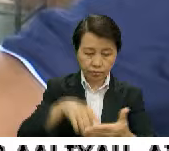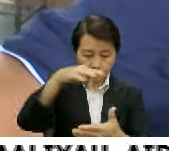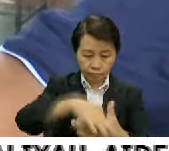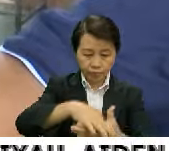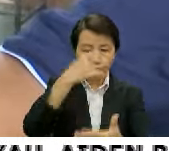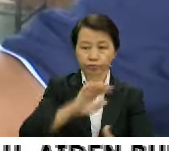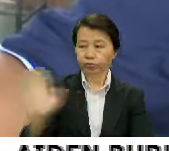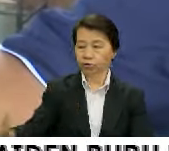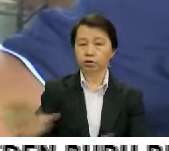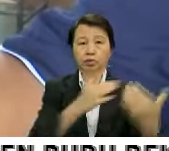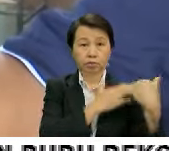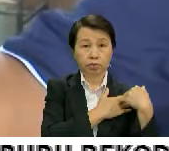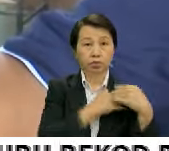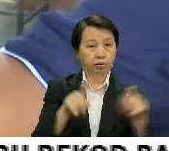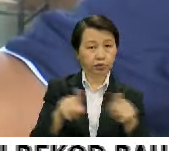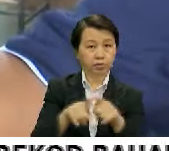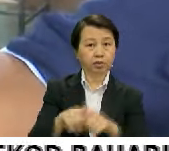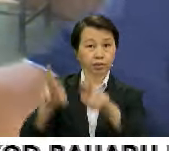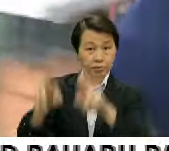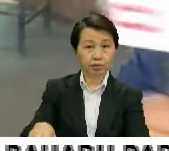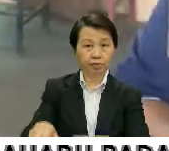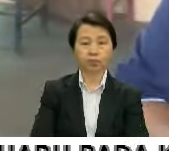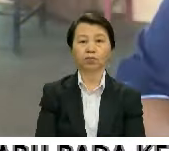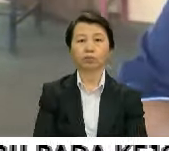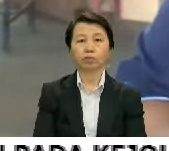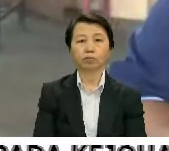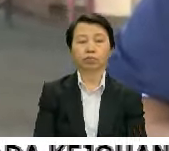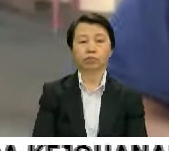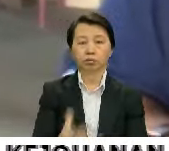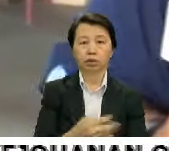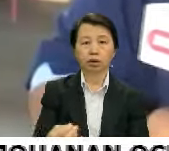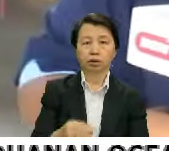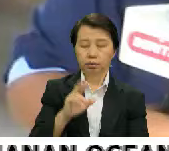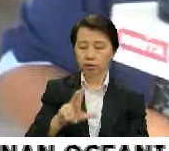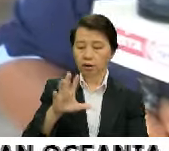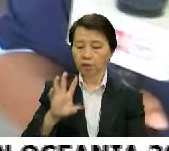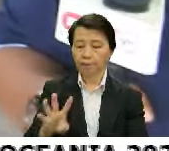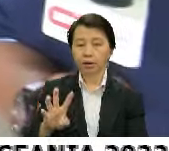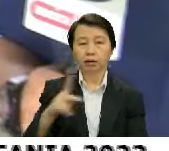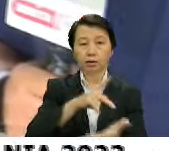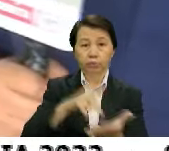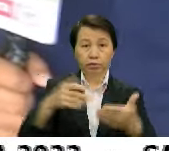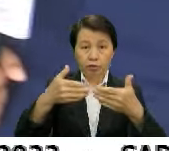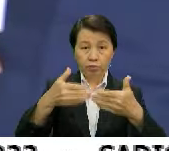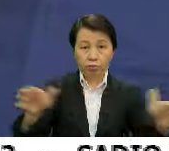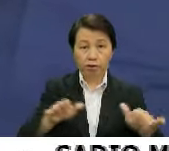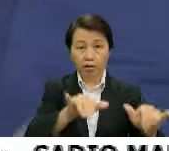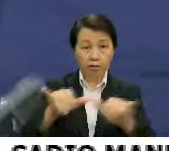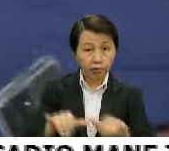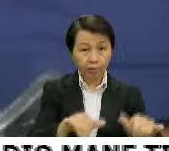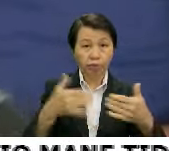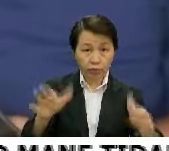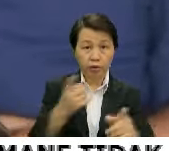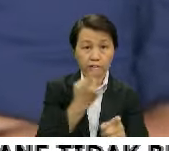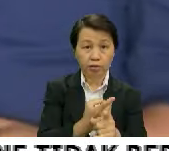untuk menjalankan tanggungjawab mereka sebagai pengundi. Dan kalau kita lihat 34 pusat pengundian dibuka secara serentak pada pagi